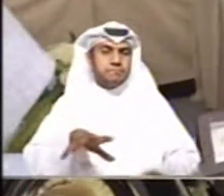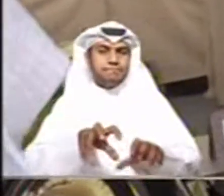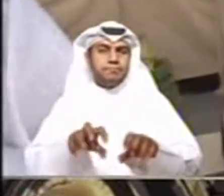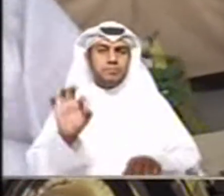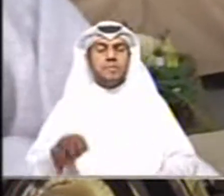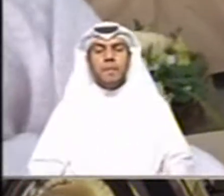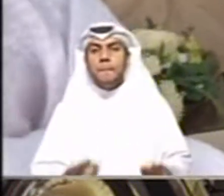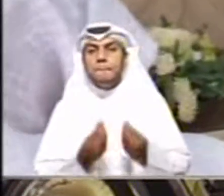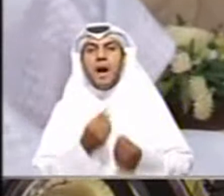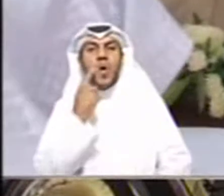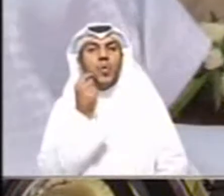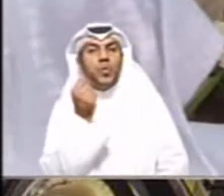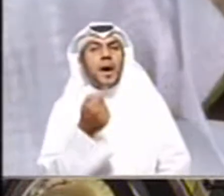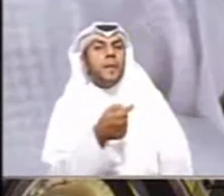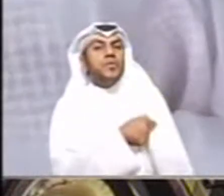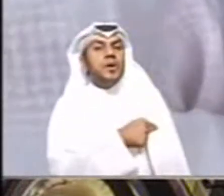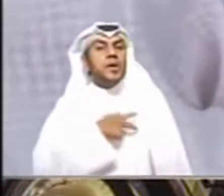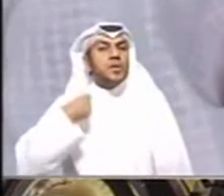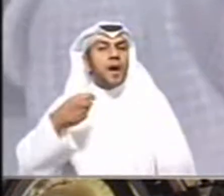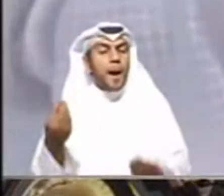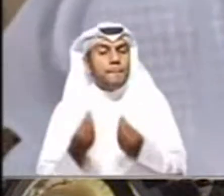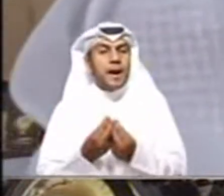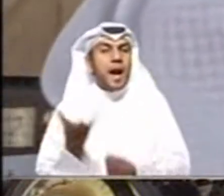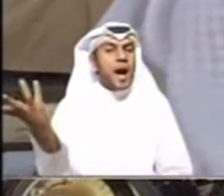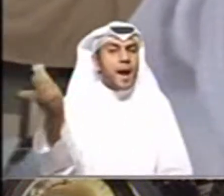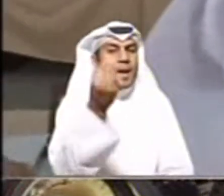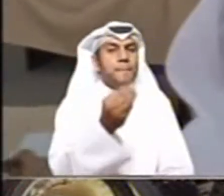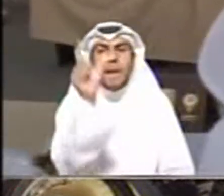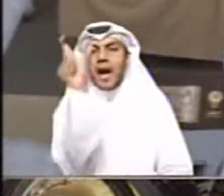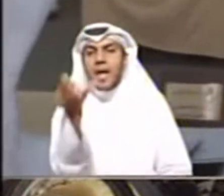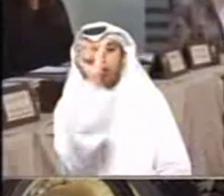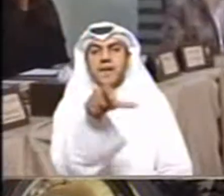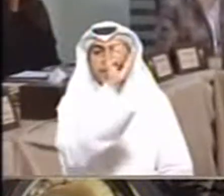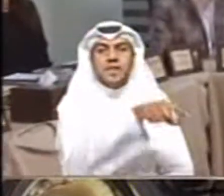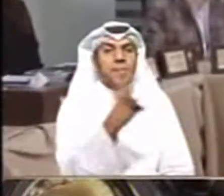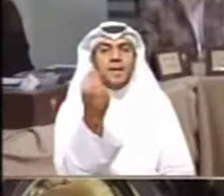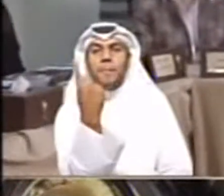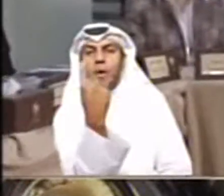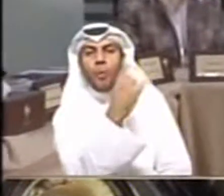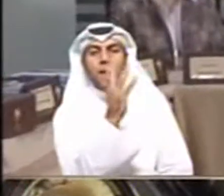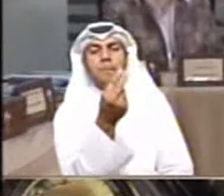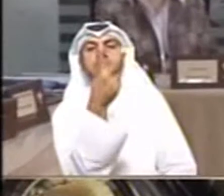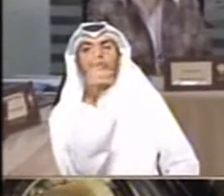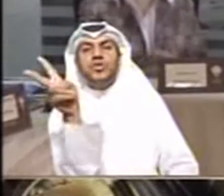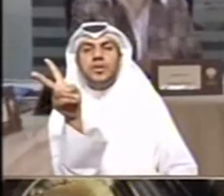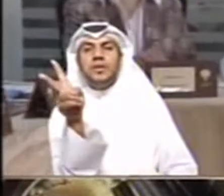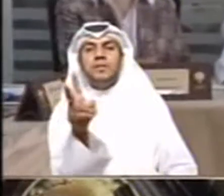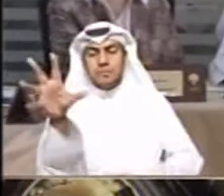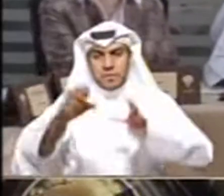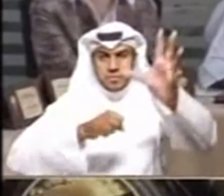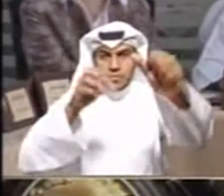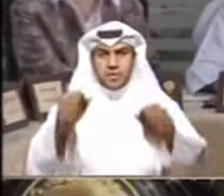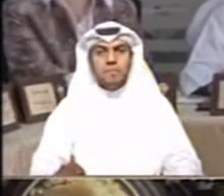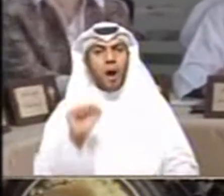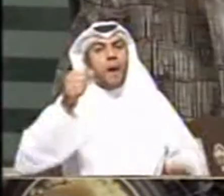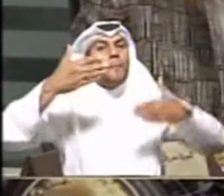للسكري. وجود 20 راح يسهل عملية قياس أداء هذه التجربة، مع لأن احنا ما راح نتعامل مع أسوياء، احنا